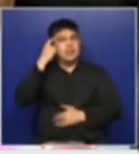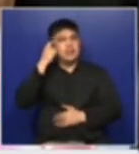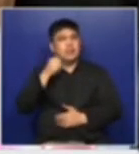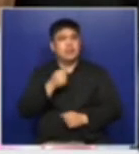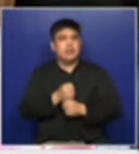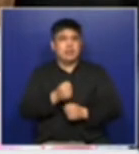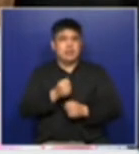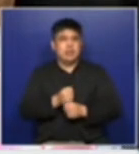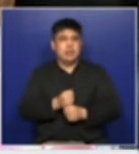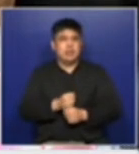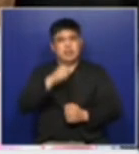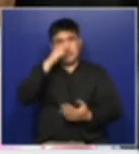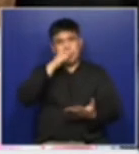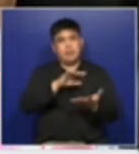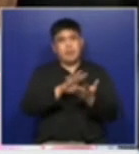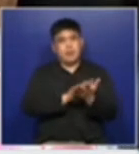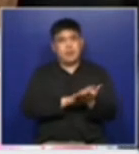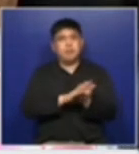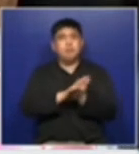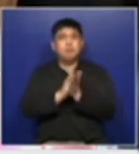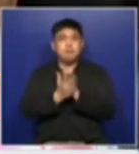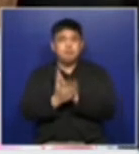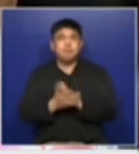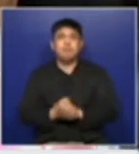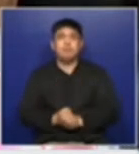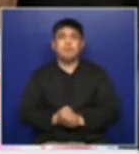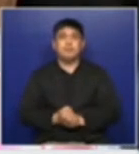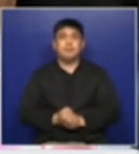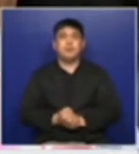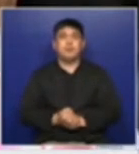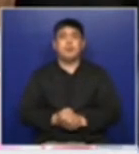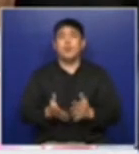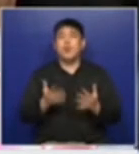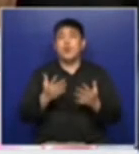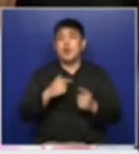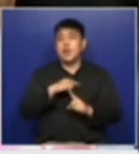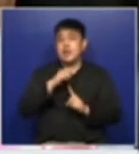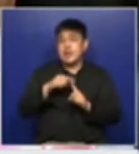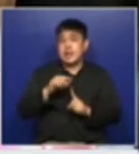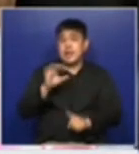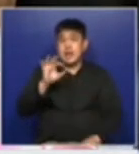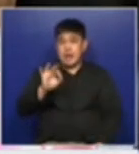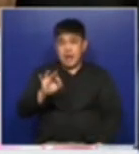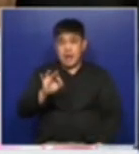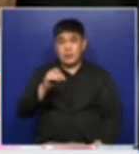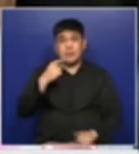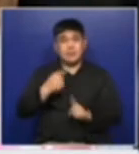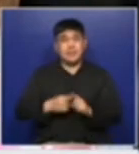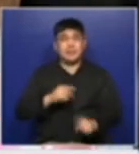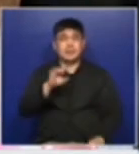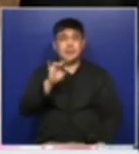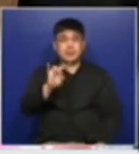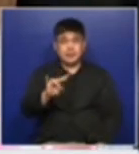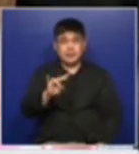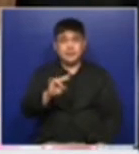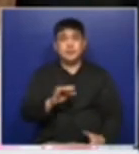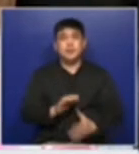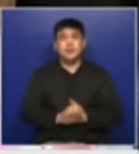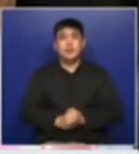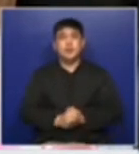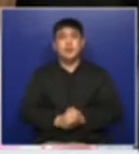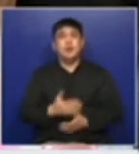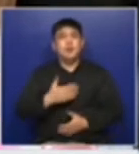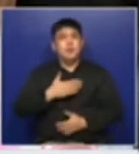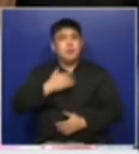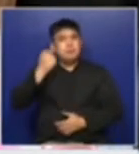การการปฏิรูปประเทศท่านประธานที่เคารพครับวันที่9กรกฎาคมที่ผ่านมาผ